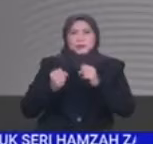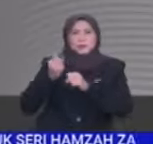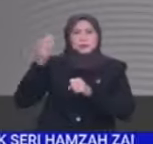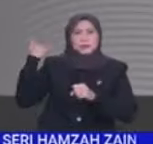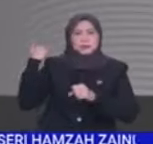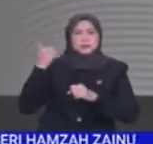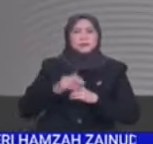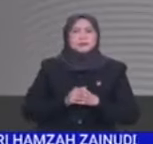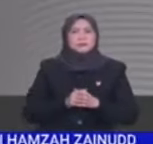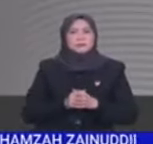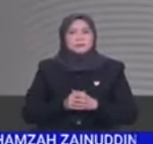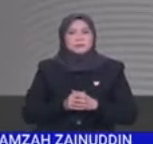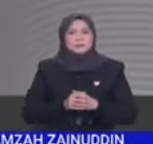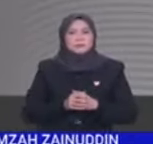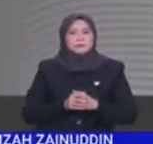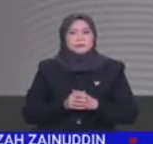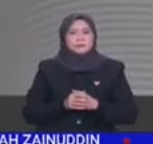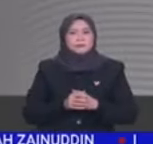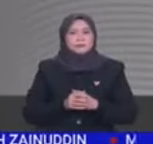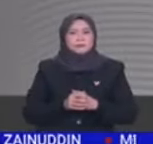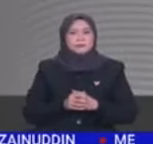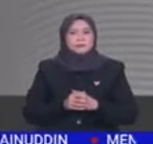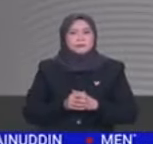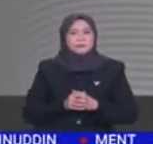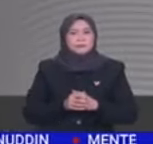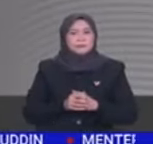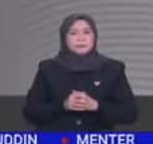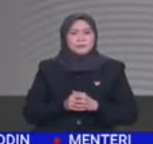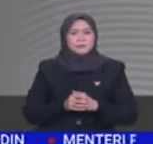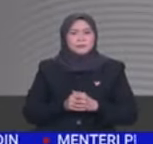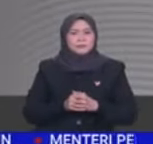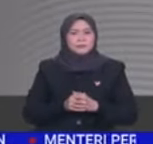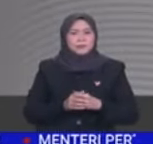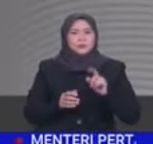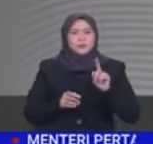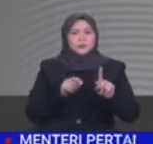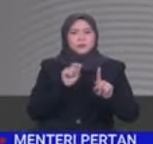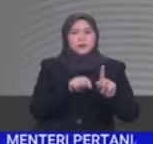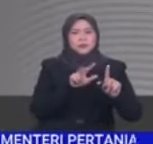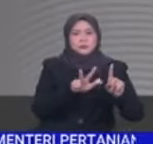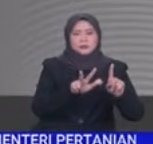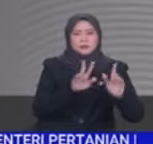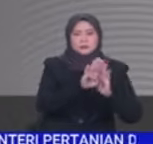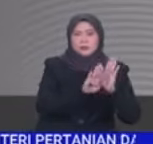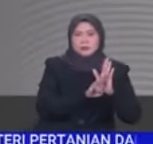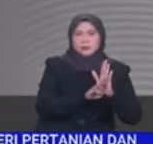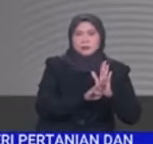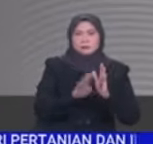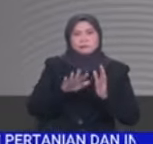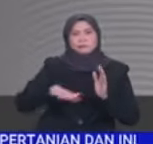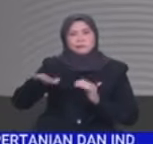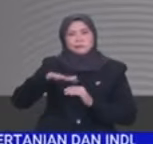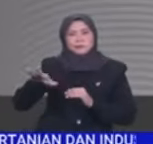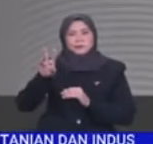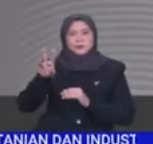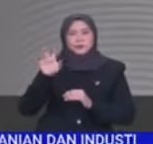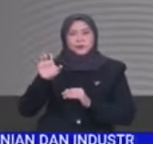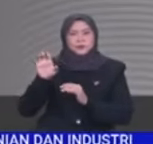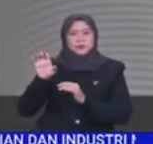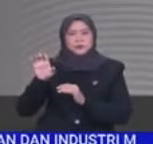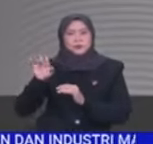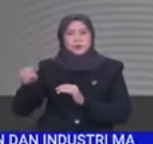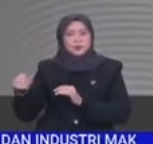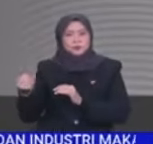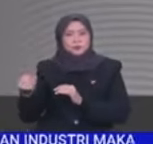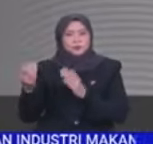gembira dengan berkata kami mengembalikan dengan di sini. Dari RM1.3 bilion ini, hampir RM700 milion adalah